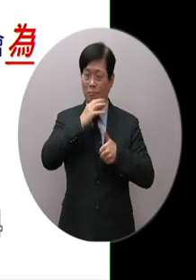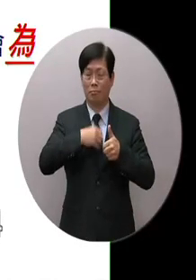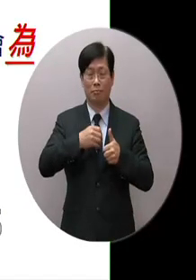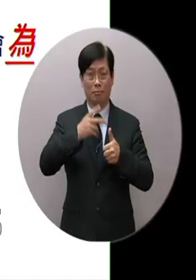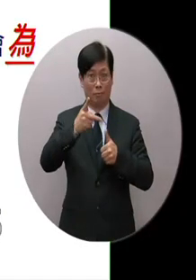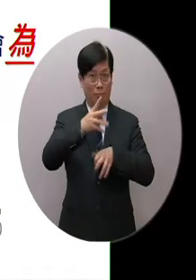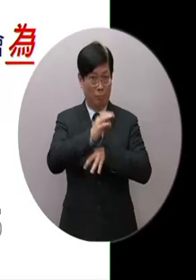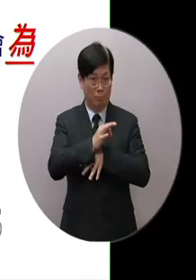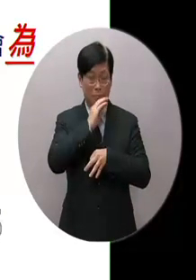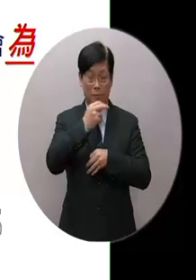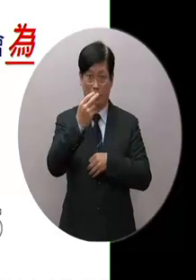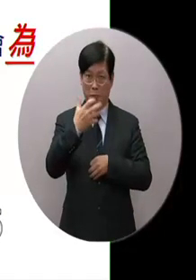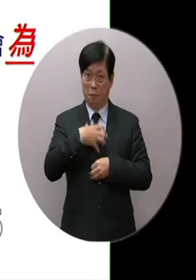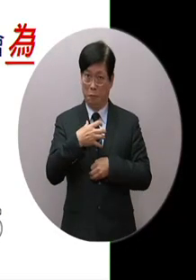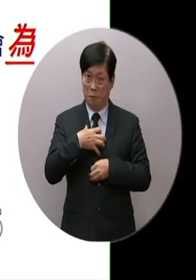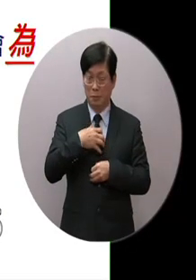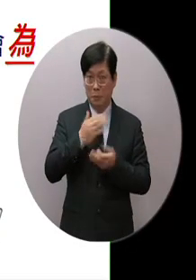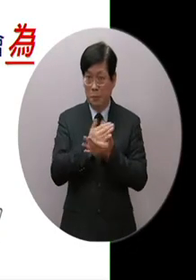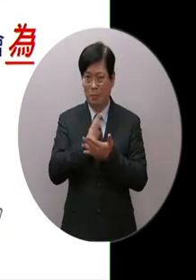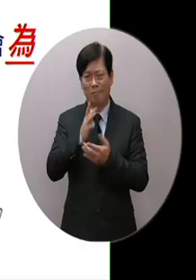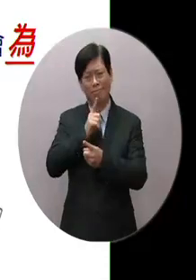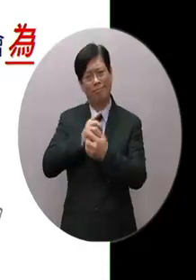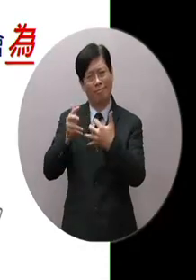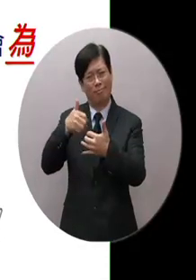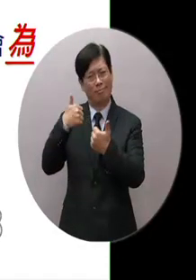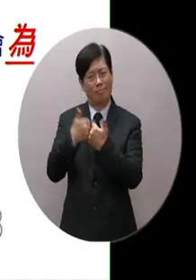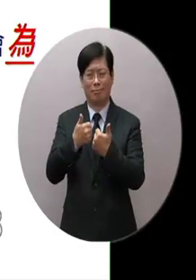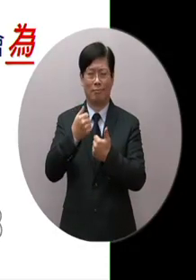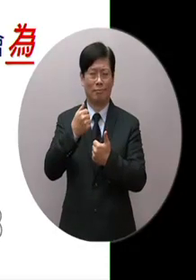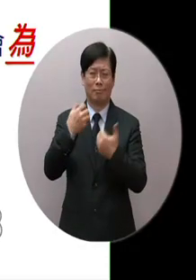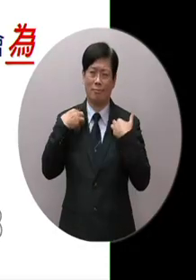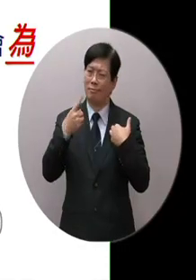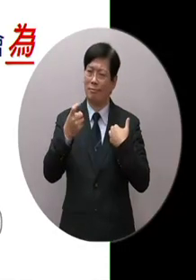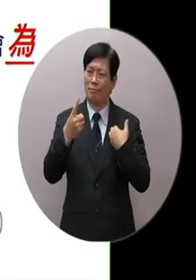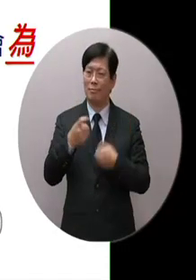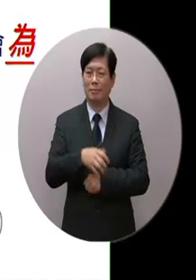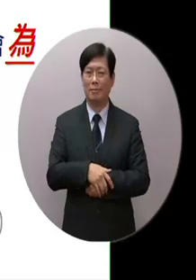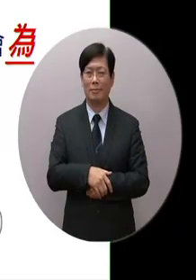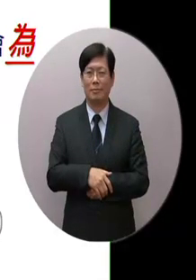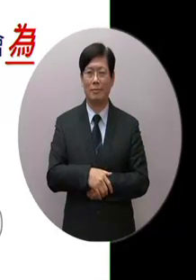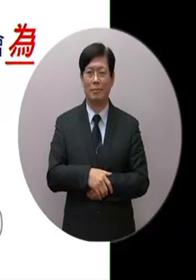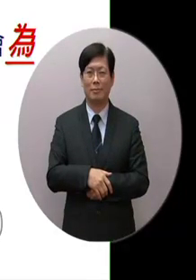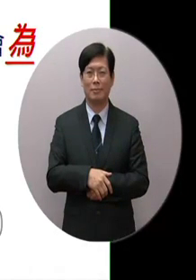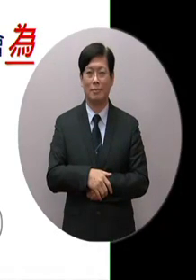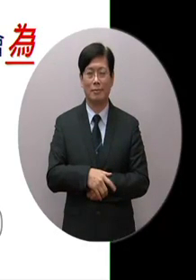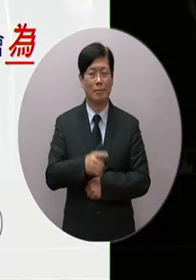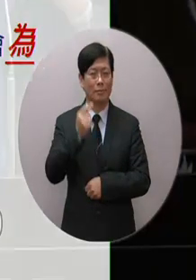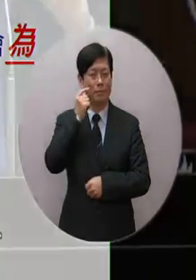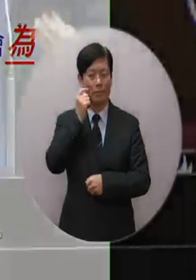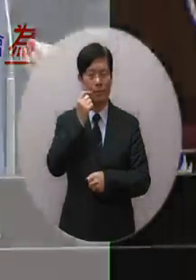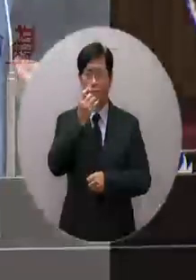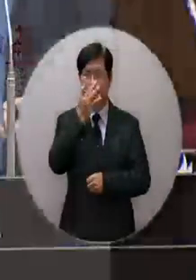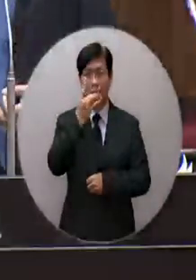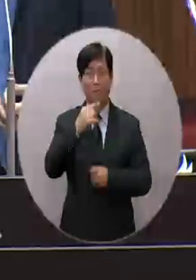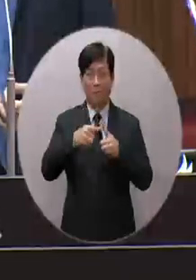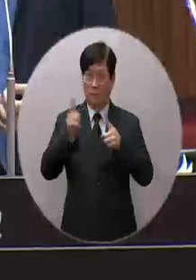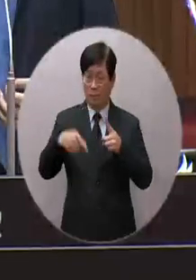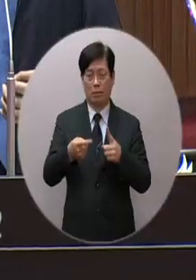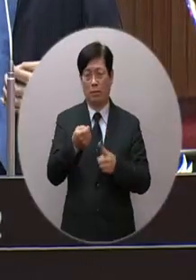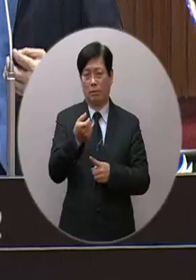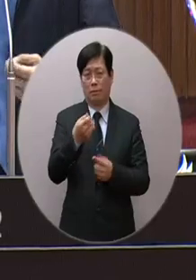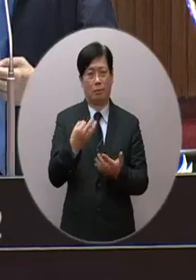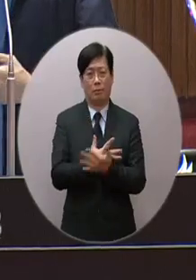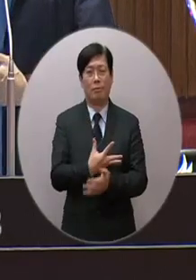评估，但这个咨议会头可能做这种代志咧，是无可能的。 吼，无可能。但是咱的人才嘛有